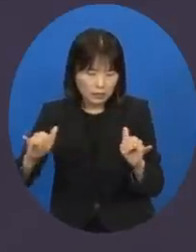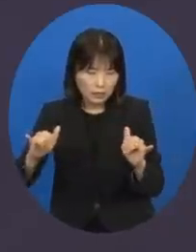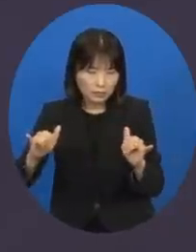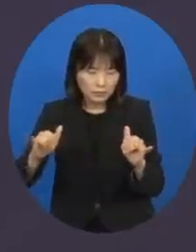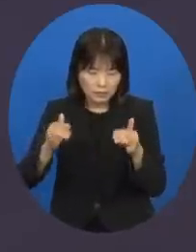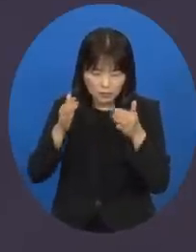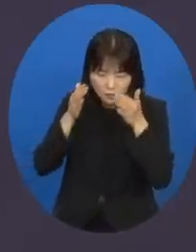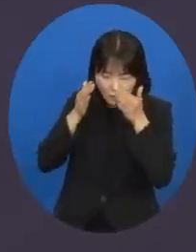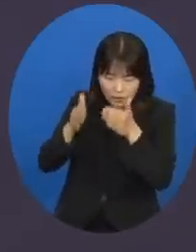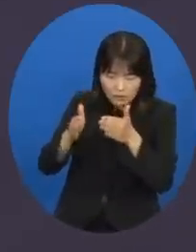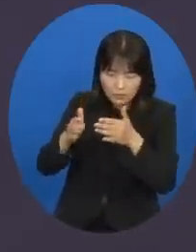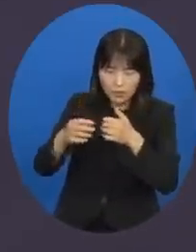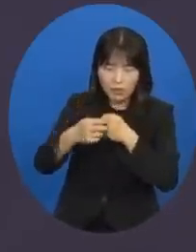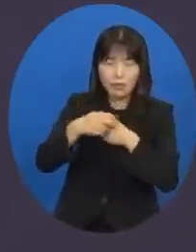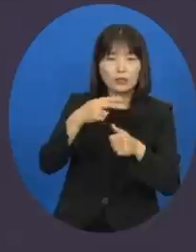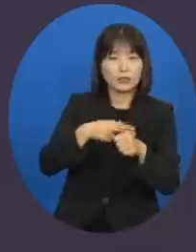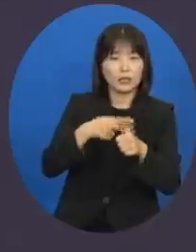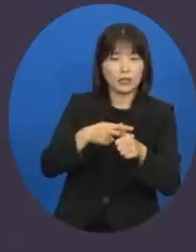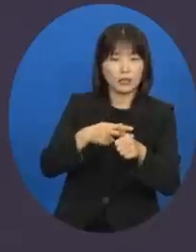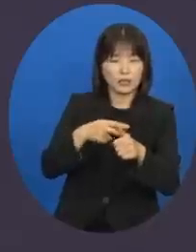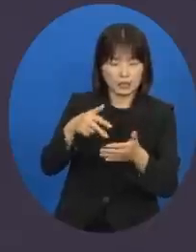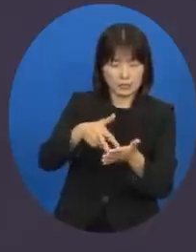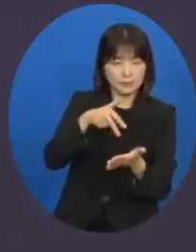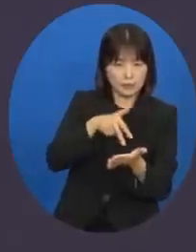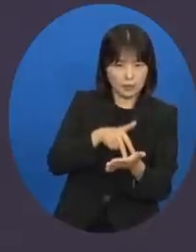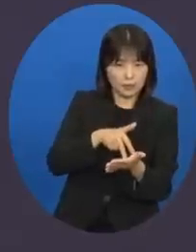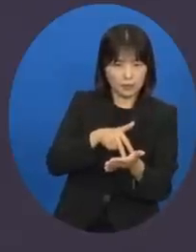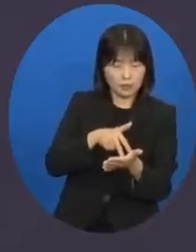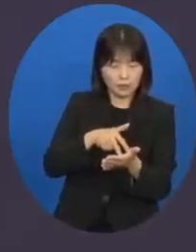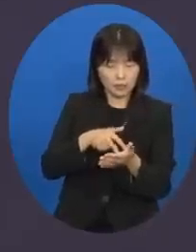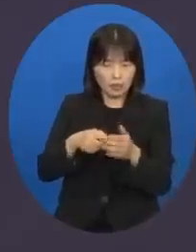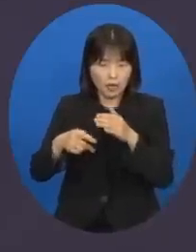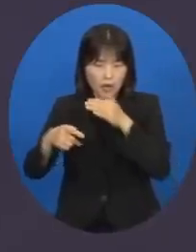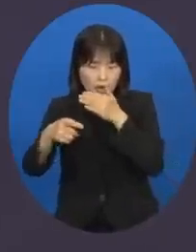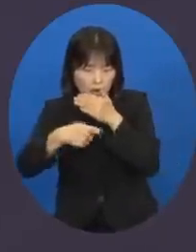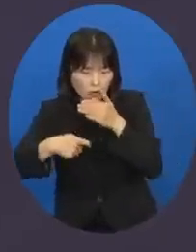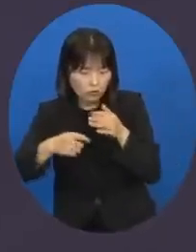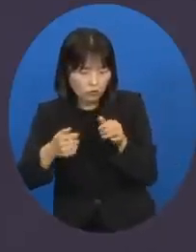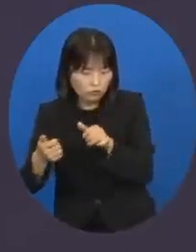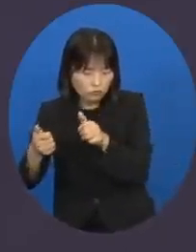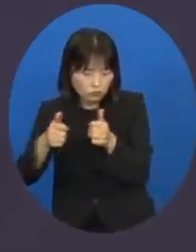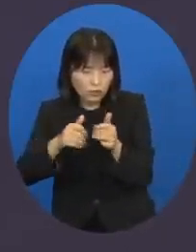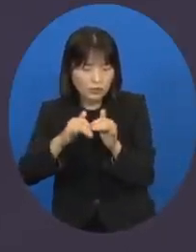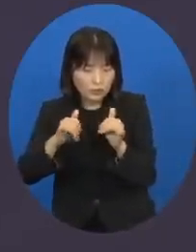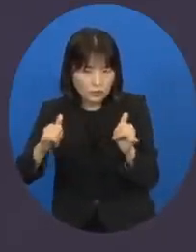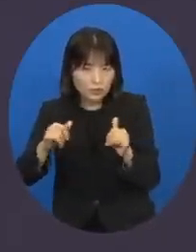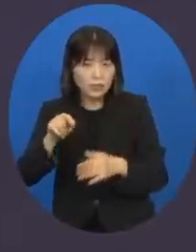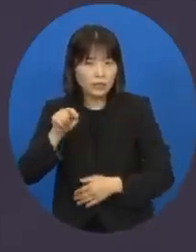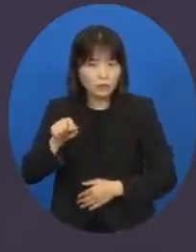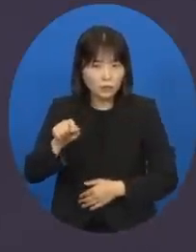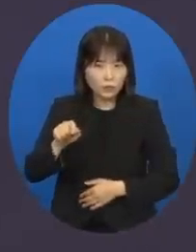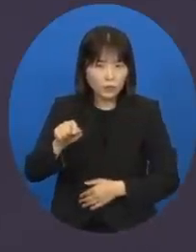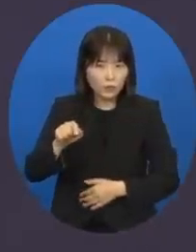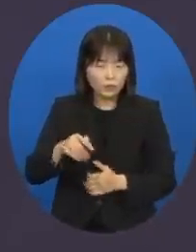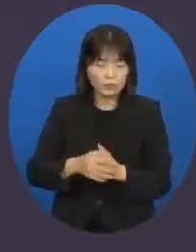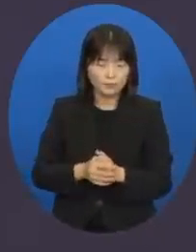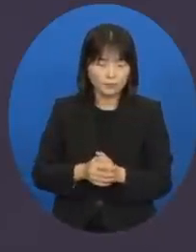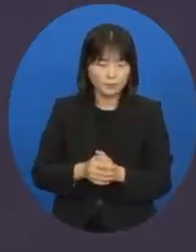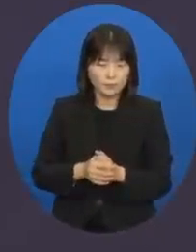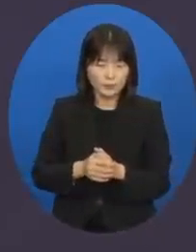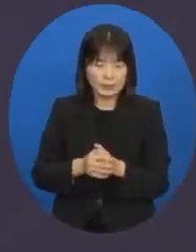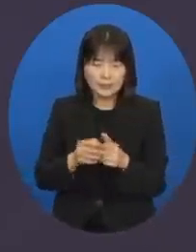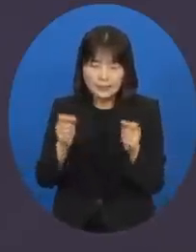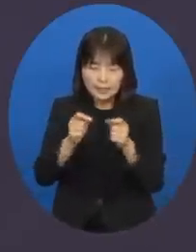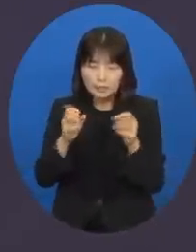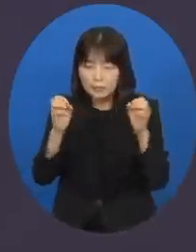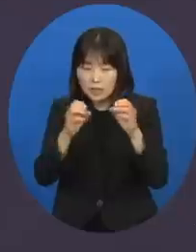의사의 관점에서 그렇게 강도로 죽어가는 자마저도 그 마지막에 그 짧은 대화를 놓치지 않고 기록을